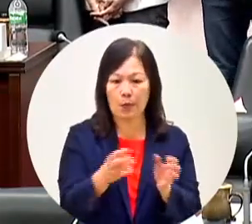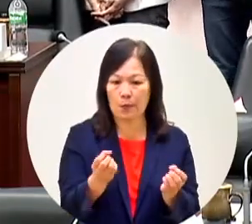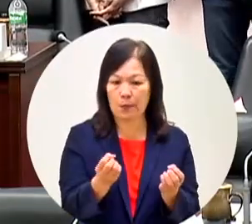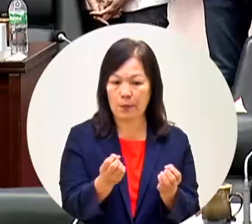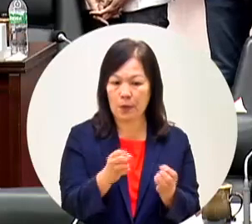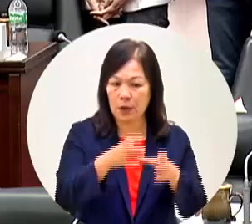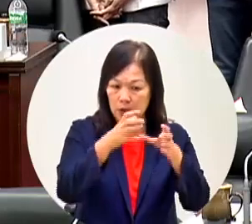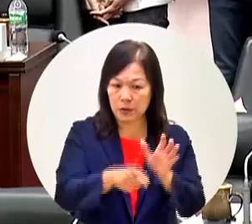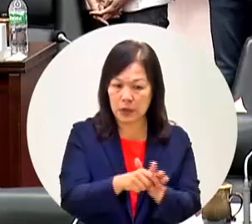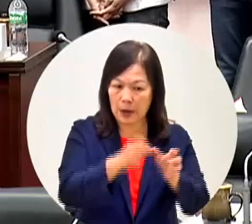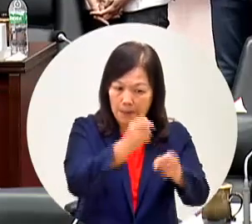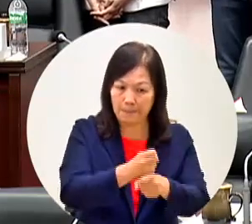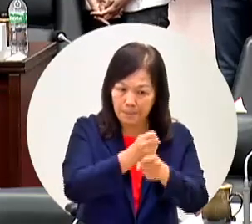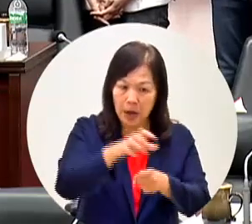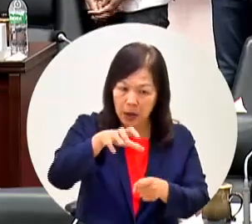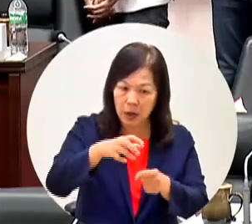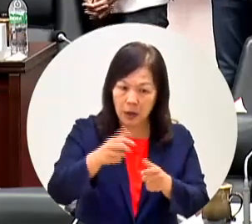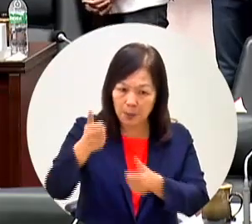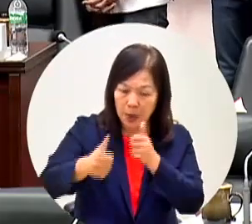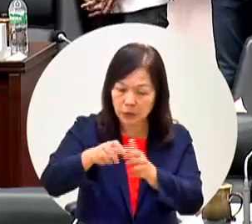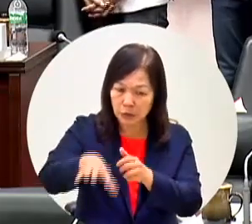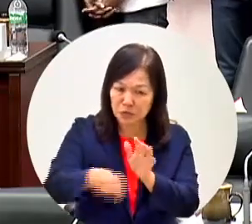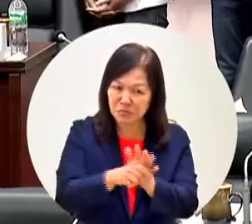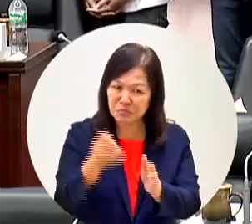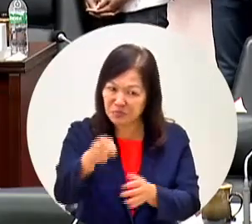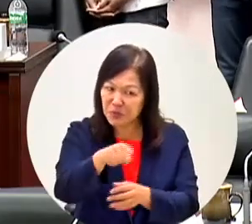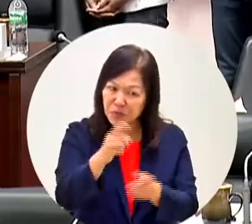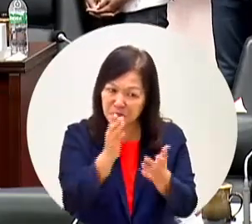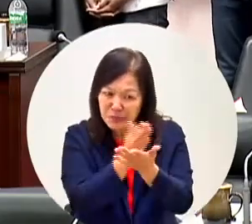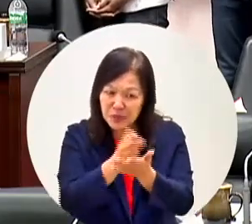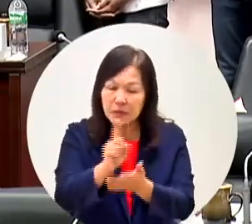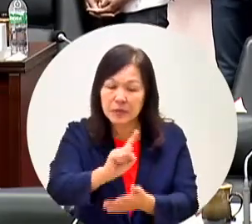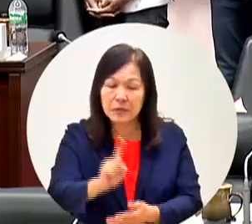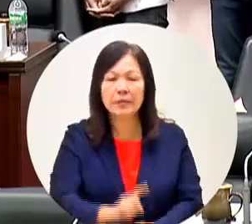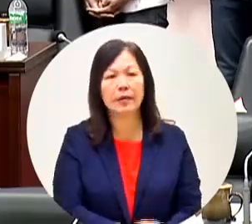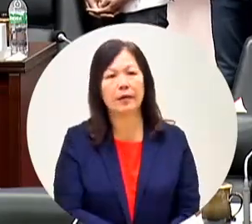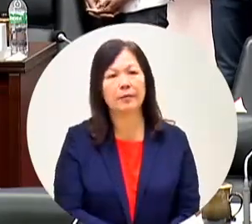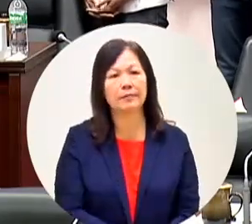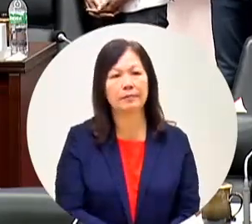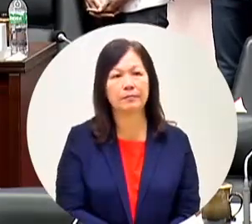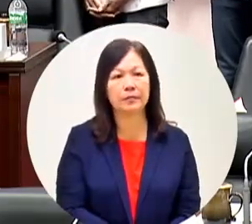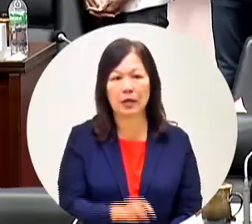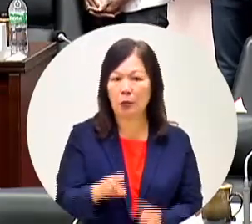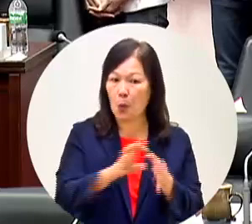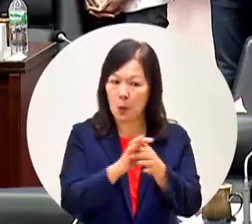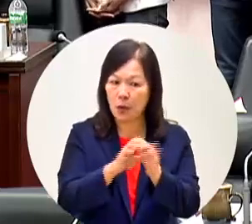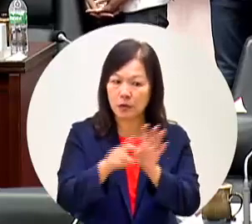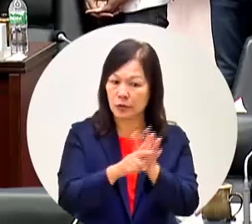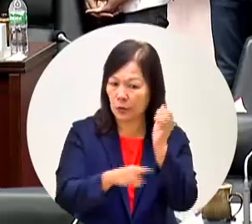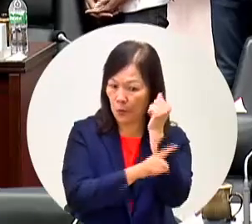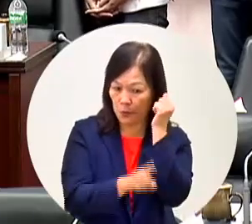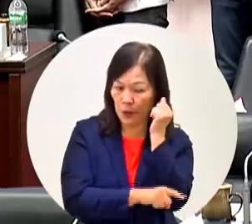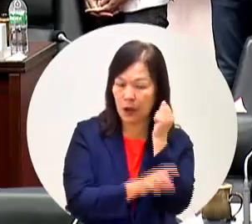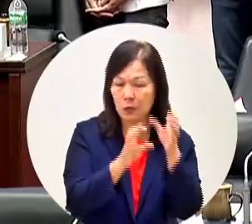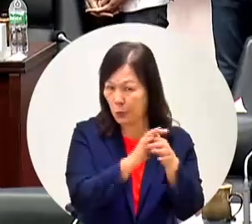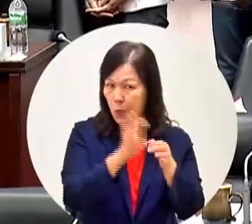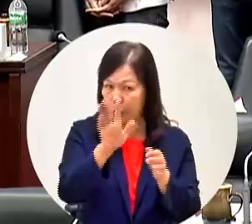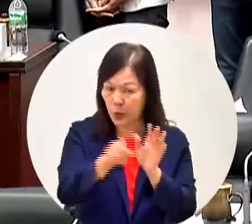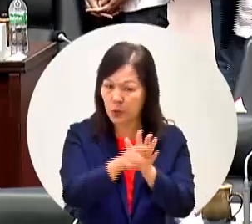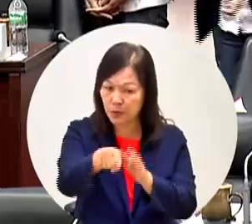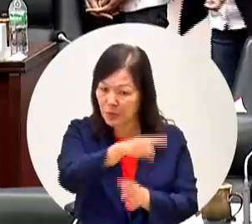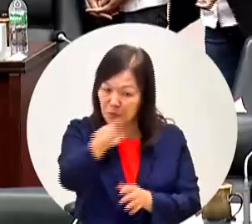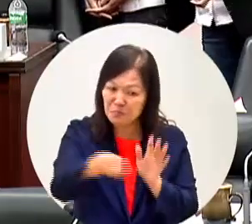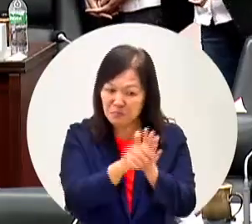你们评估的如何？因为这牵涉到一些法令的问题，你们有没有做评估？ 来，请待